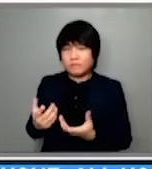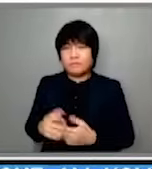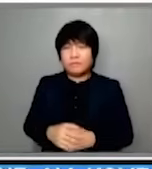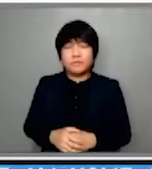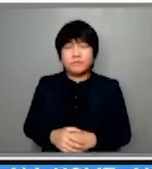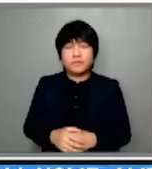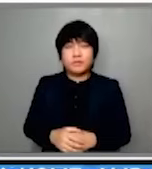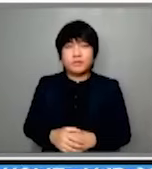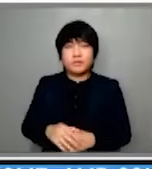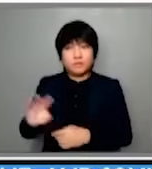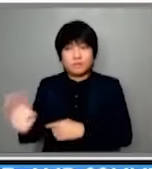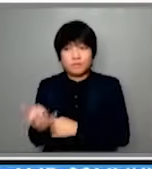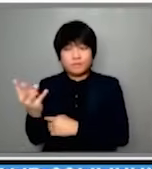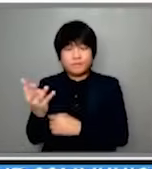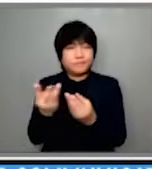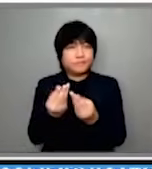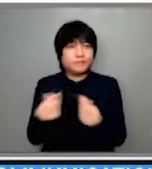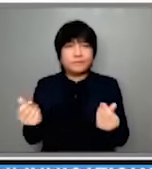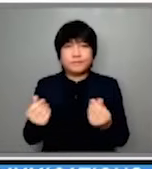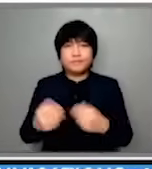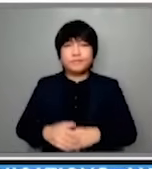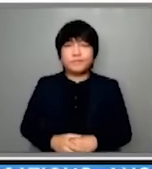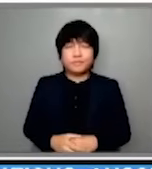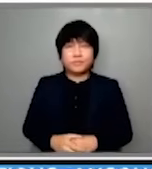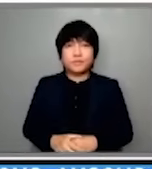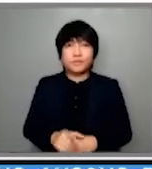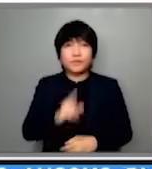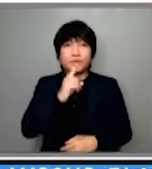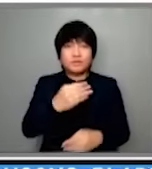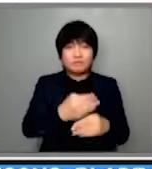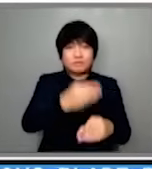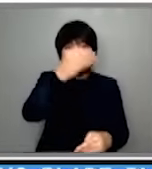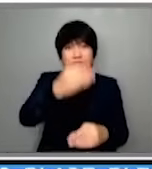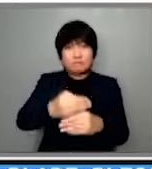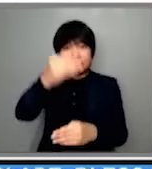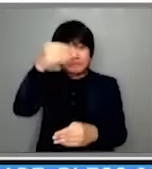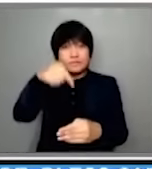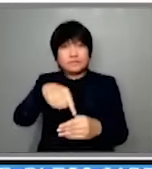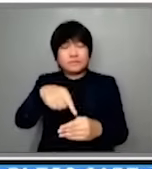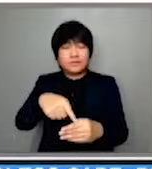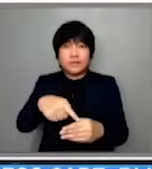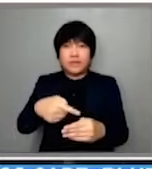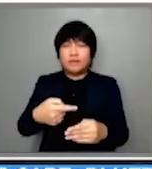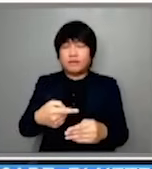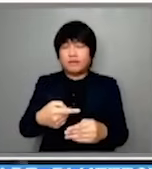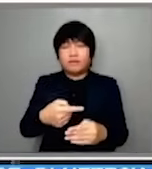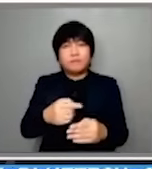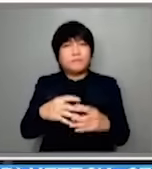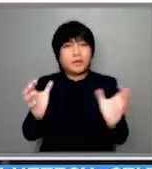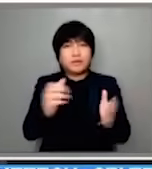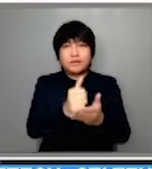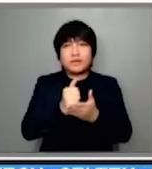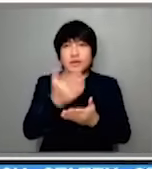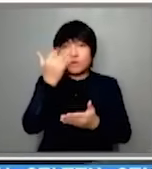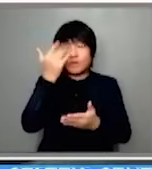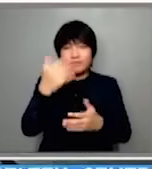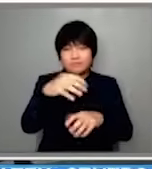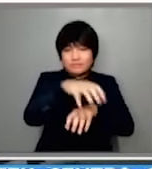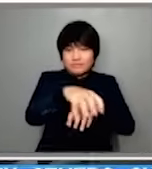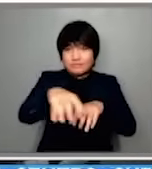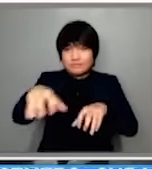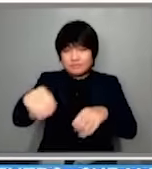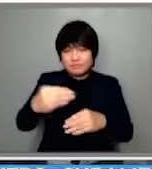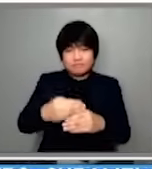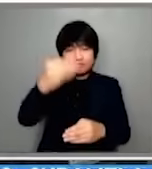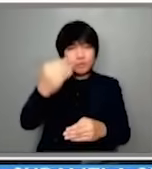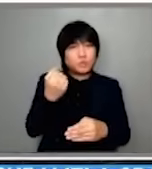araw. Yung firewall na nakatulong kaya hindi siya kumalat na yung apoy. Kasi kahit kita mo lang, may kadikit siya ng mga bahay sa